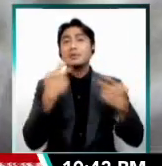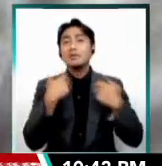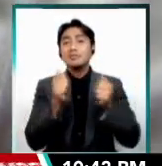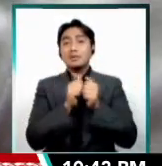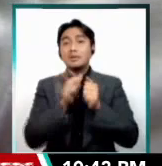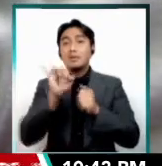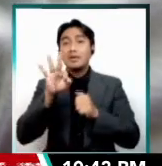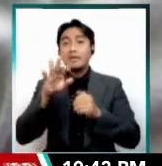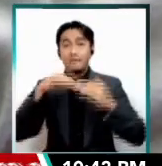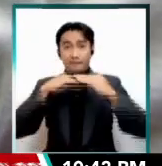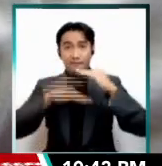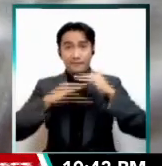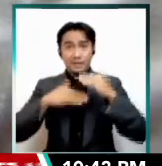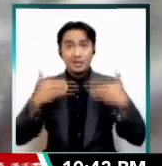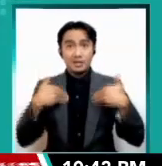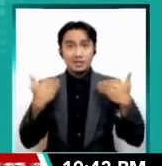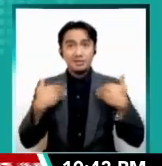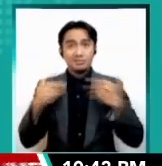magpapabakuna.